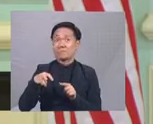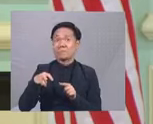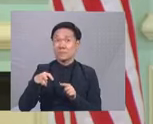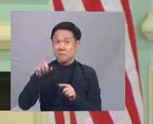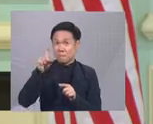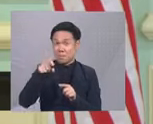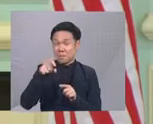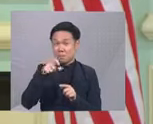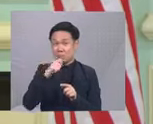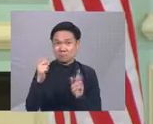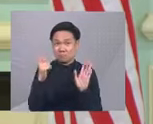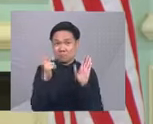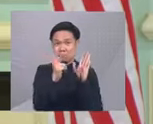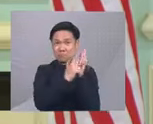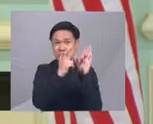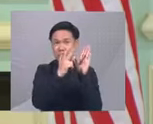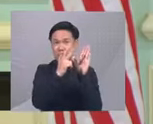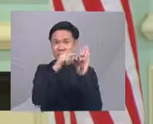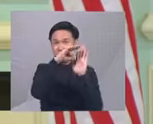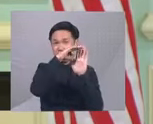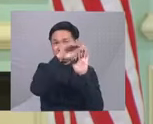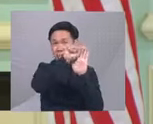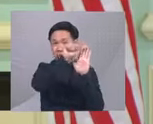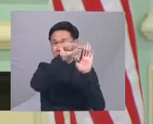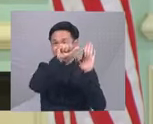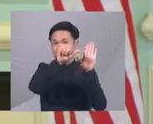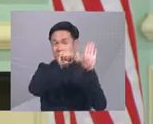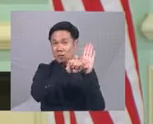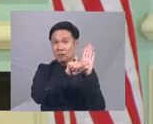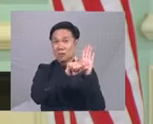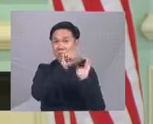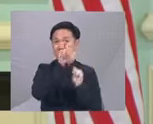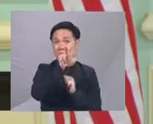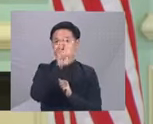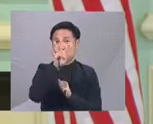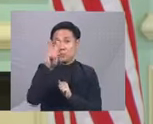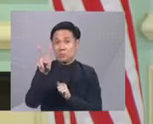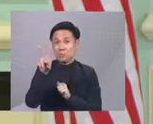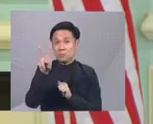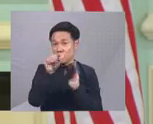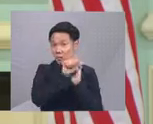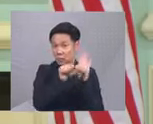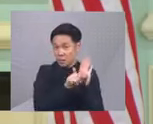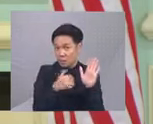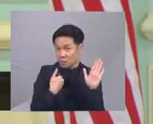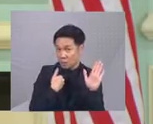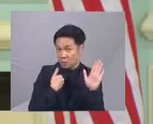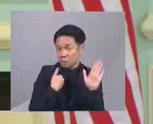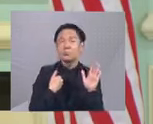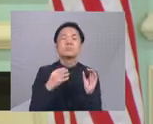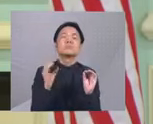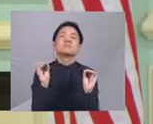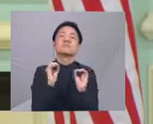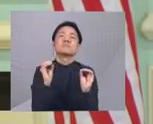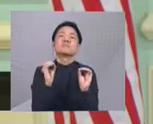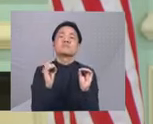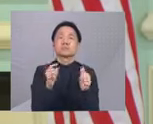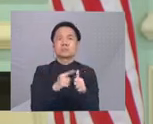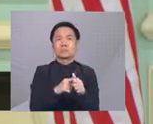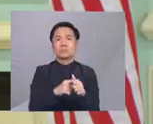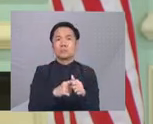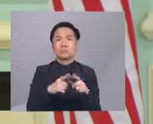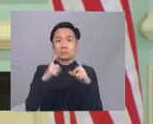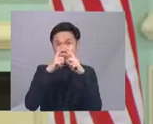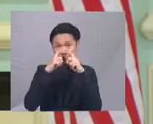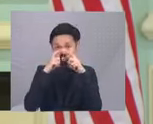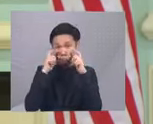dalam peraturan Akta 342. Yang ini tidak ada. Seperti juga memakan topeng,